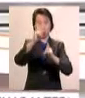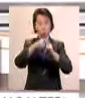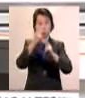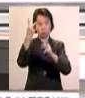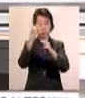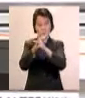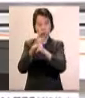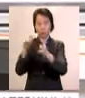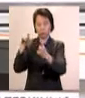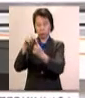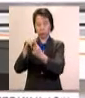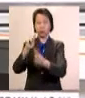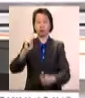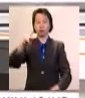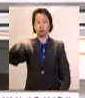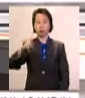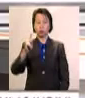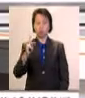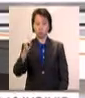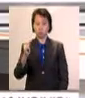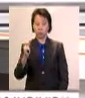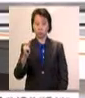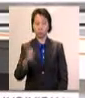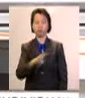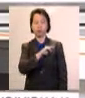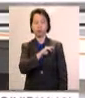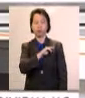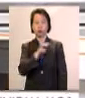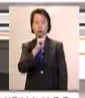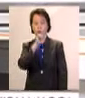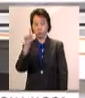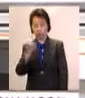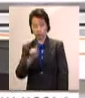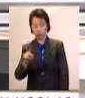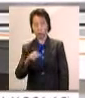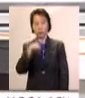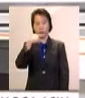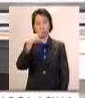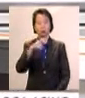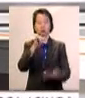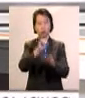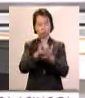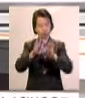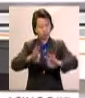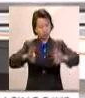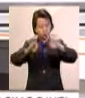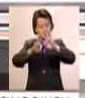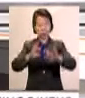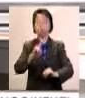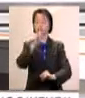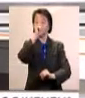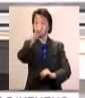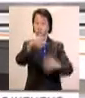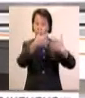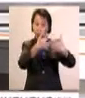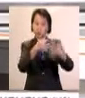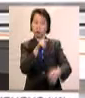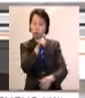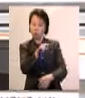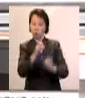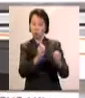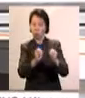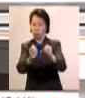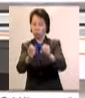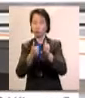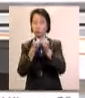kepada Kementerian Perumahan dan Kerajaan Tempatan. Menterinya Zuraida Kamarudin berkata langkah itu penting untuk memastikan kilang berkenaan